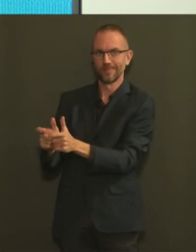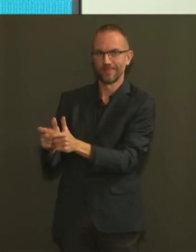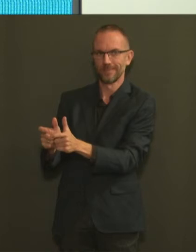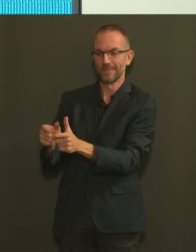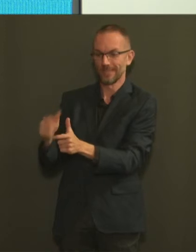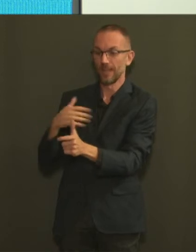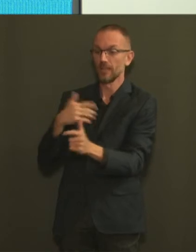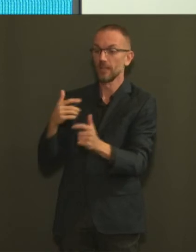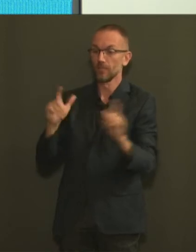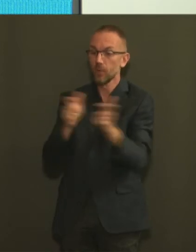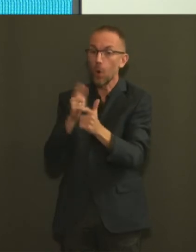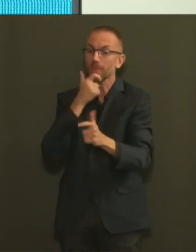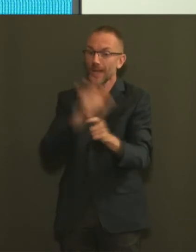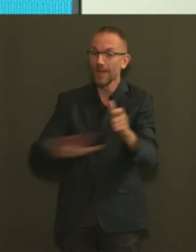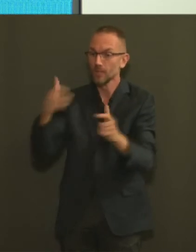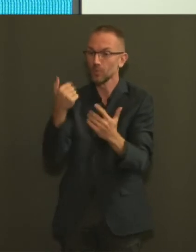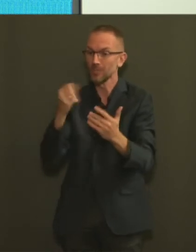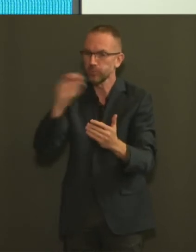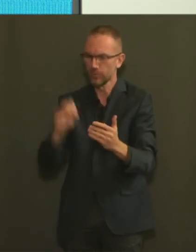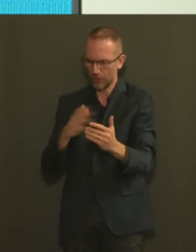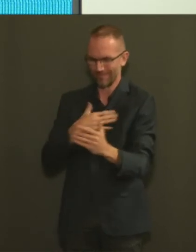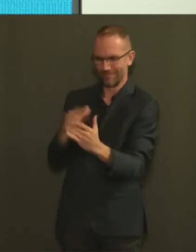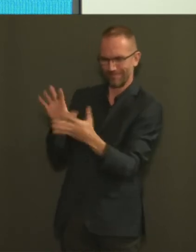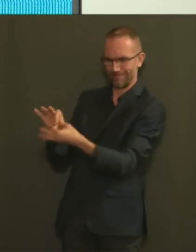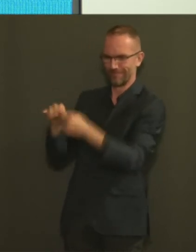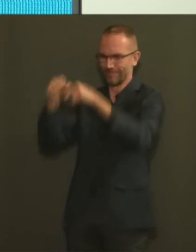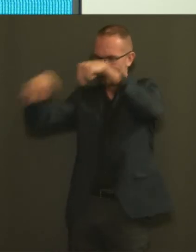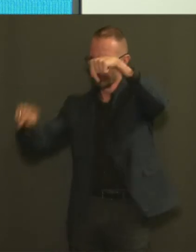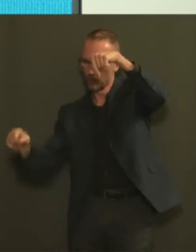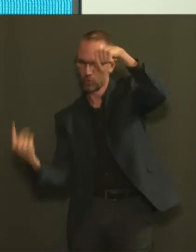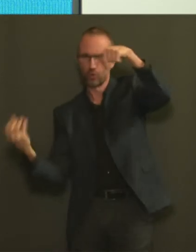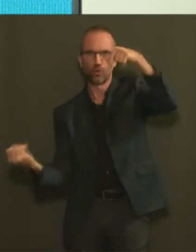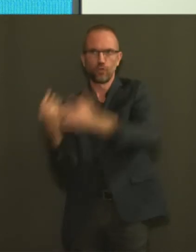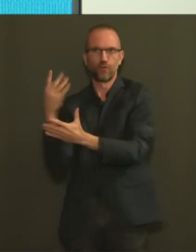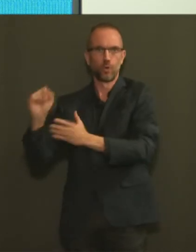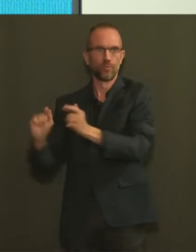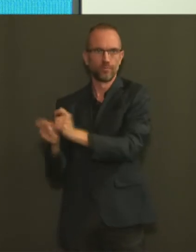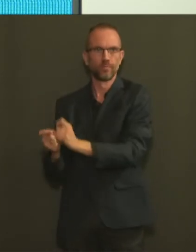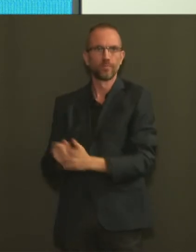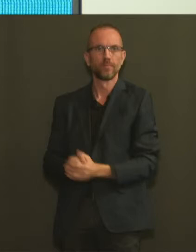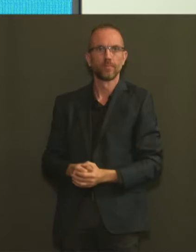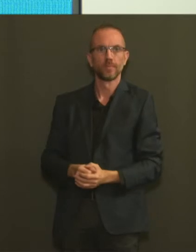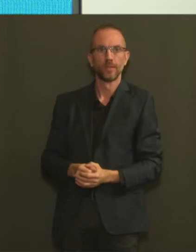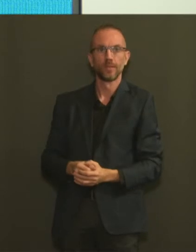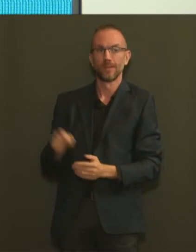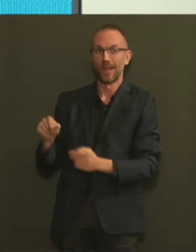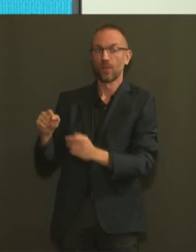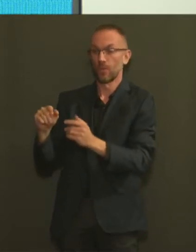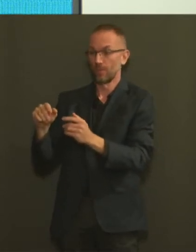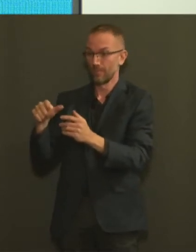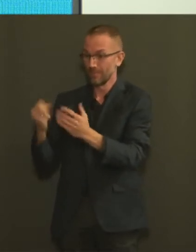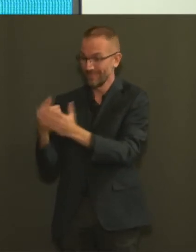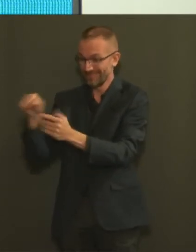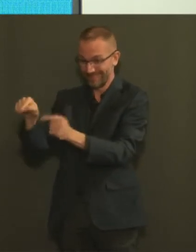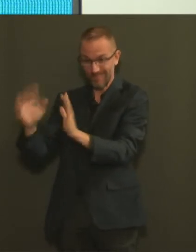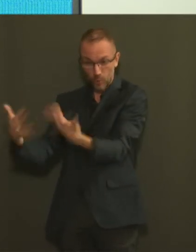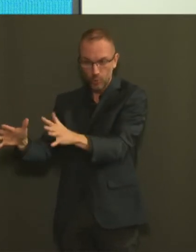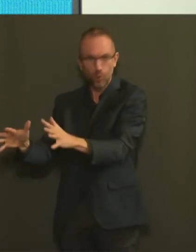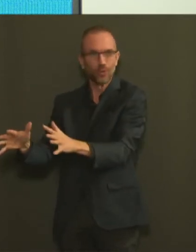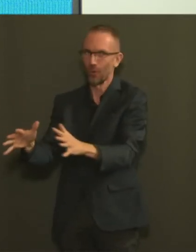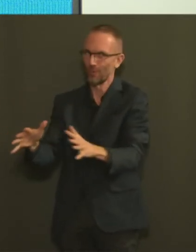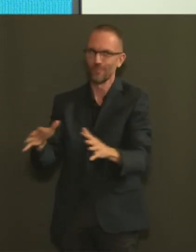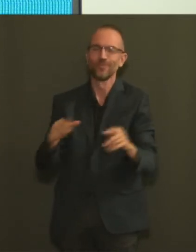il a été repéré à d'autres endroits de par le monde et entre autres aux pays bas et en belgique